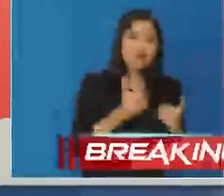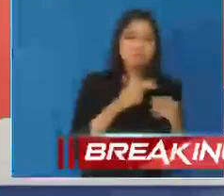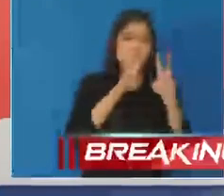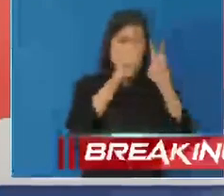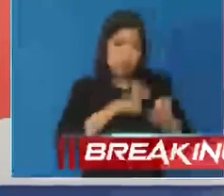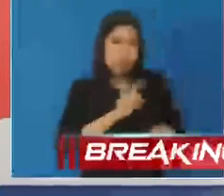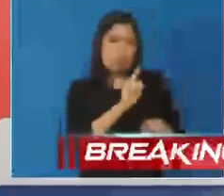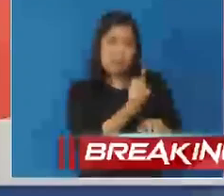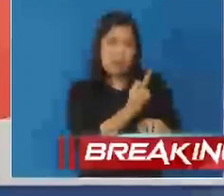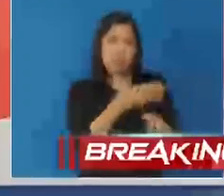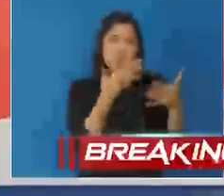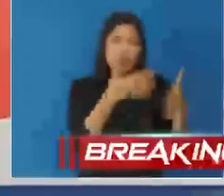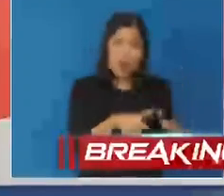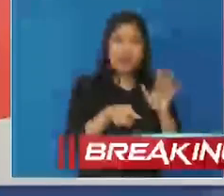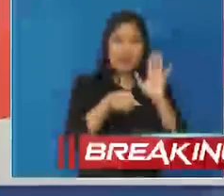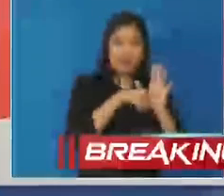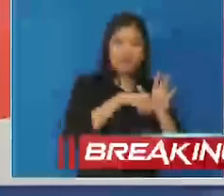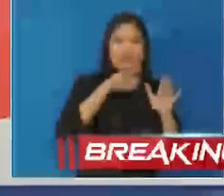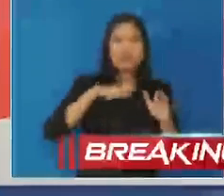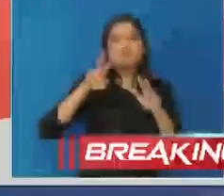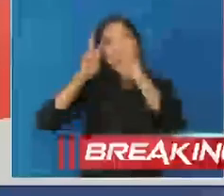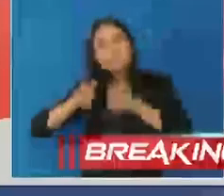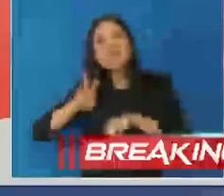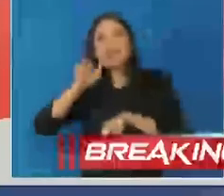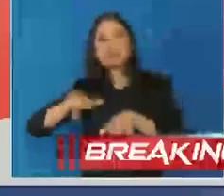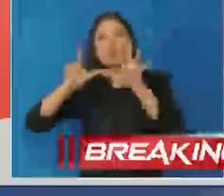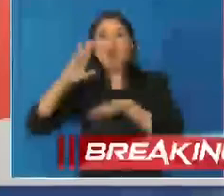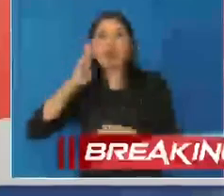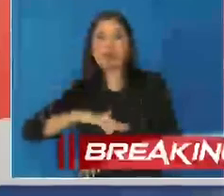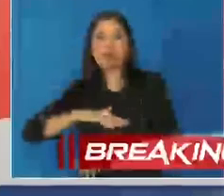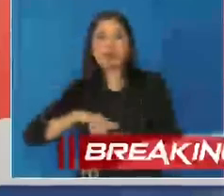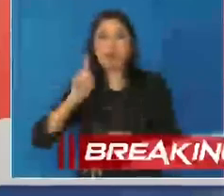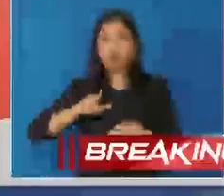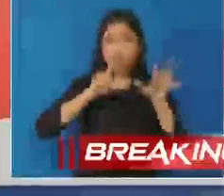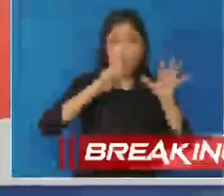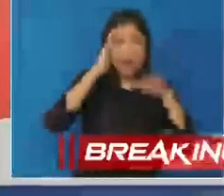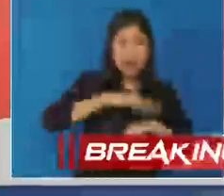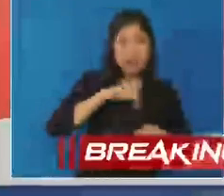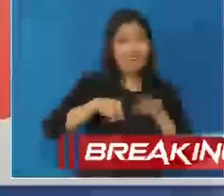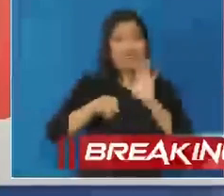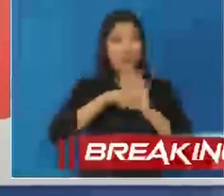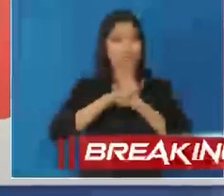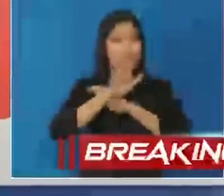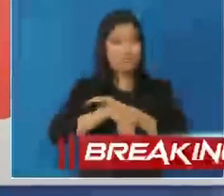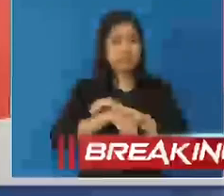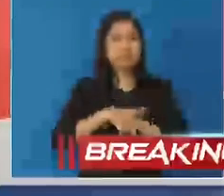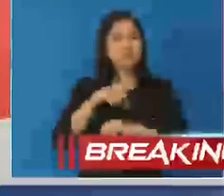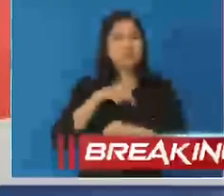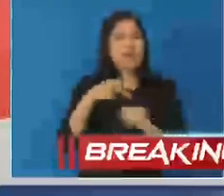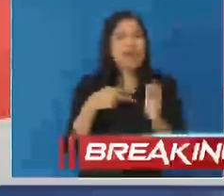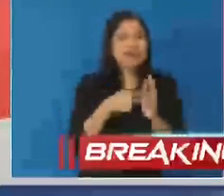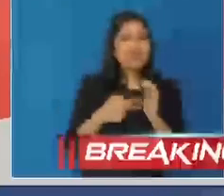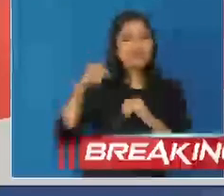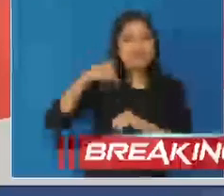pemeriksaan yang pertama manakala kemudian dalam pemeriksaan tujuh hari kemudian juga masih negatif maka saat ini